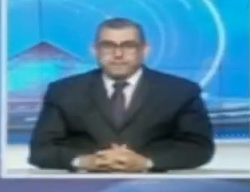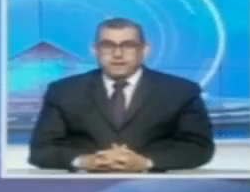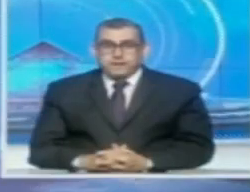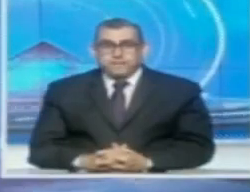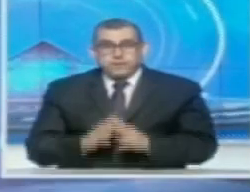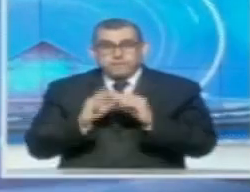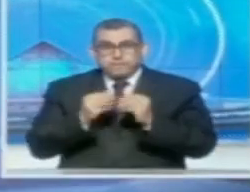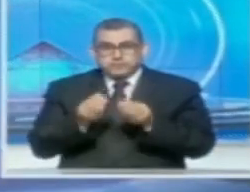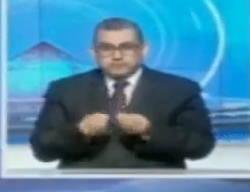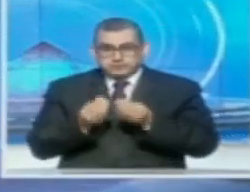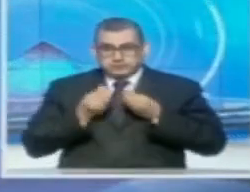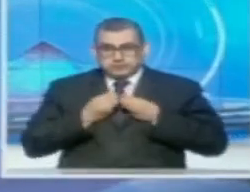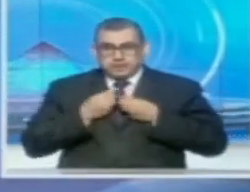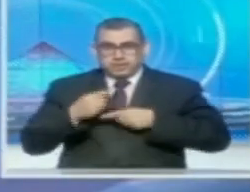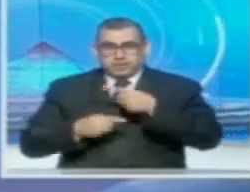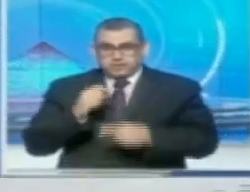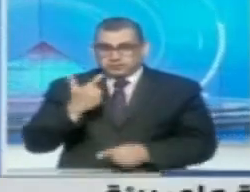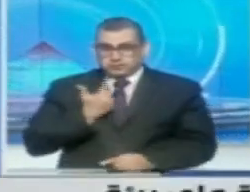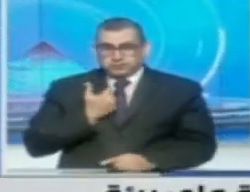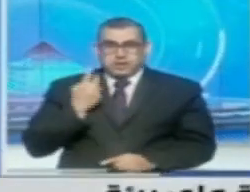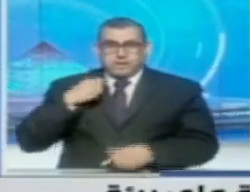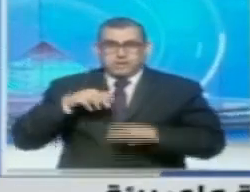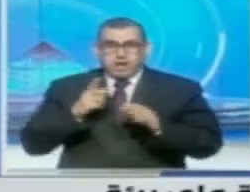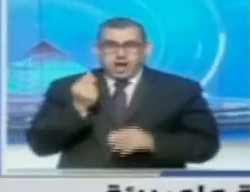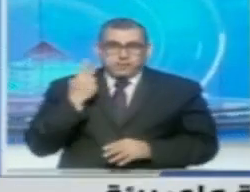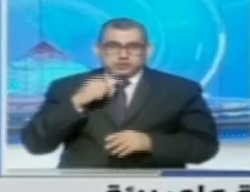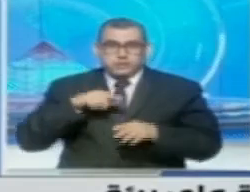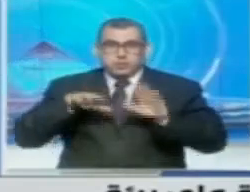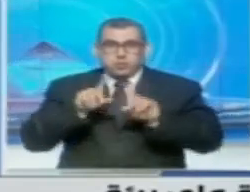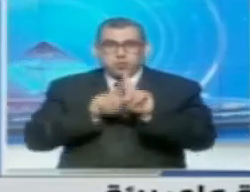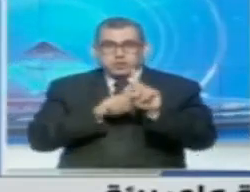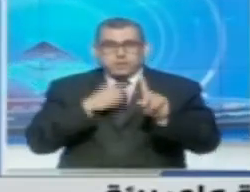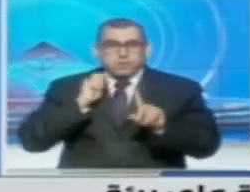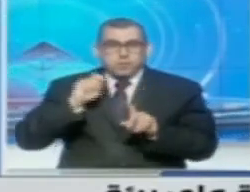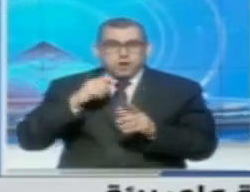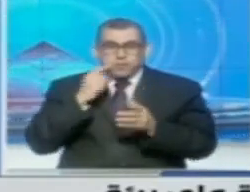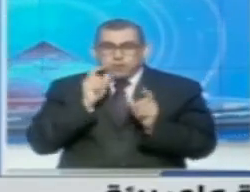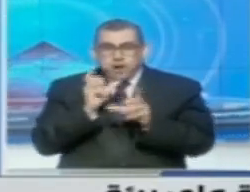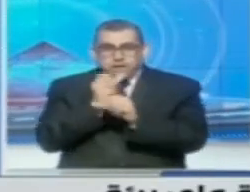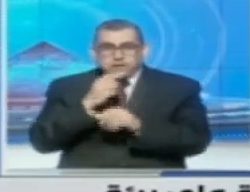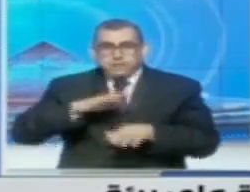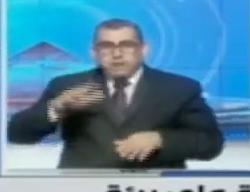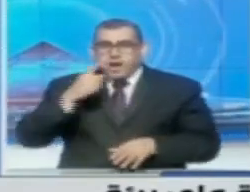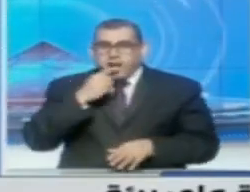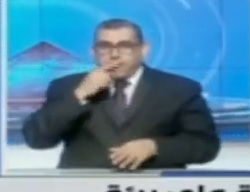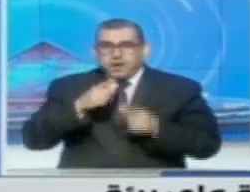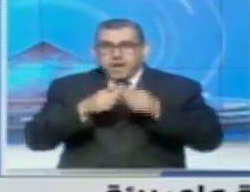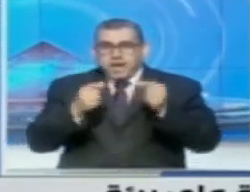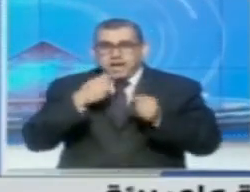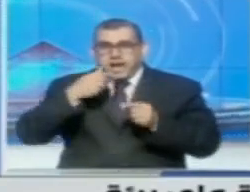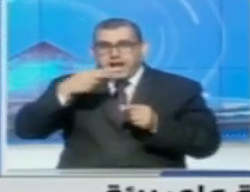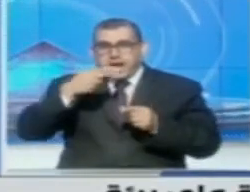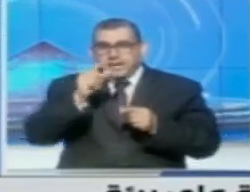سلمت مصر رئاسة الدورة العشرين للمجلس الوزاري للهيئة الإقليمية للمحافظة على بيئة البحر الأحمر وخليج عدن.